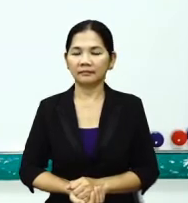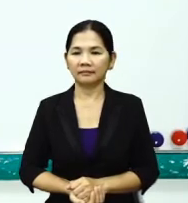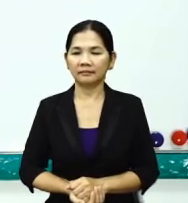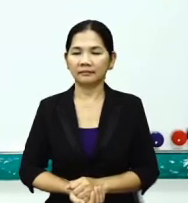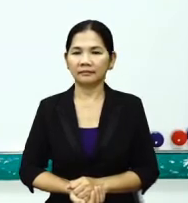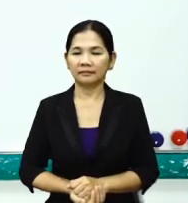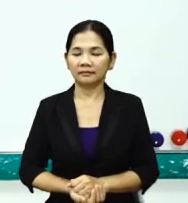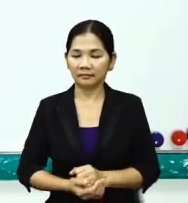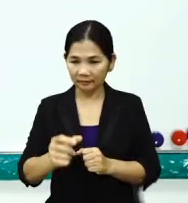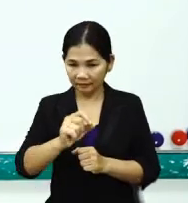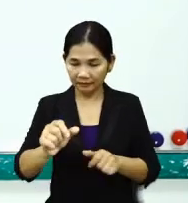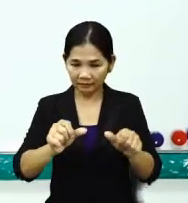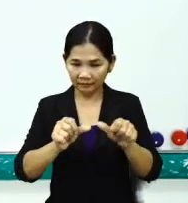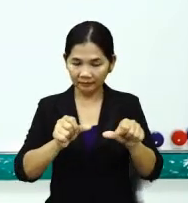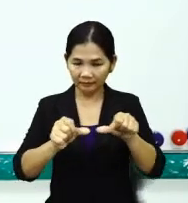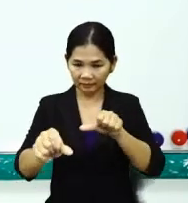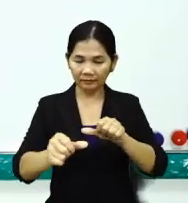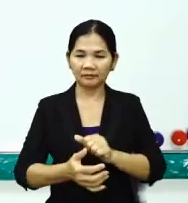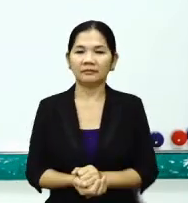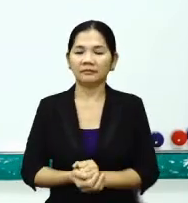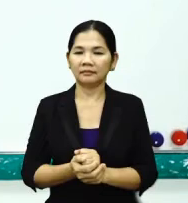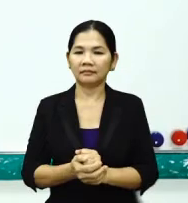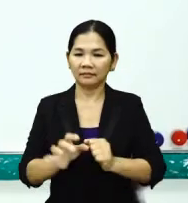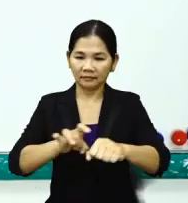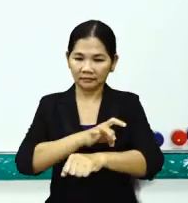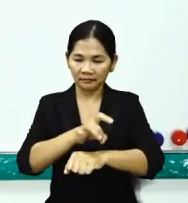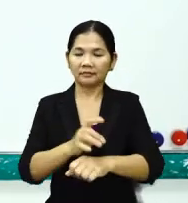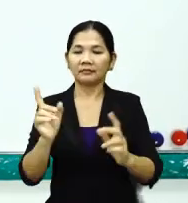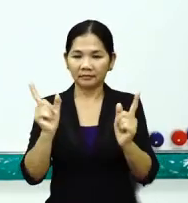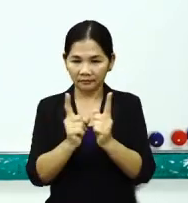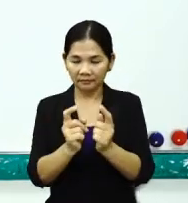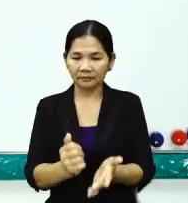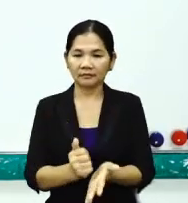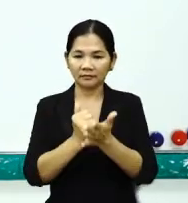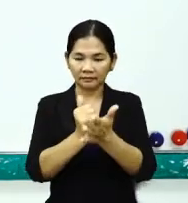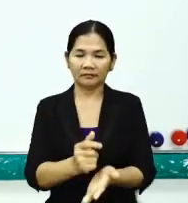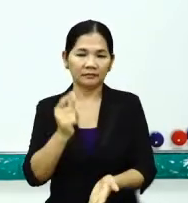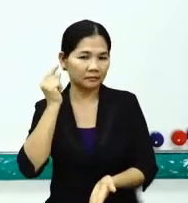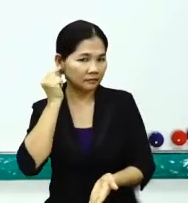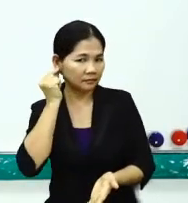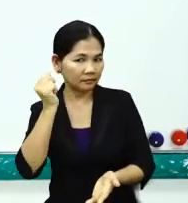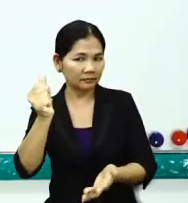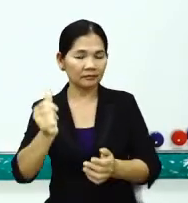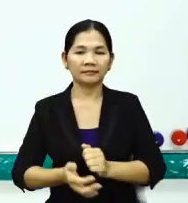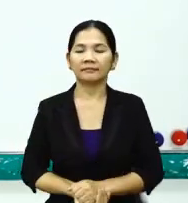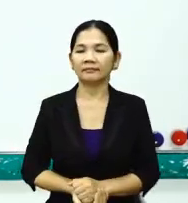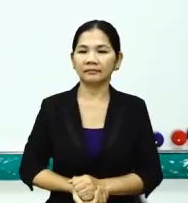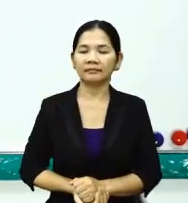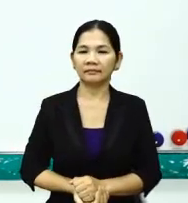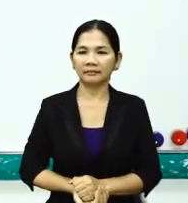chà xe bần tó pê tới chuôi mà đài